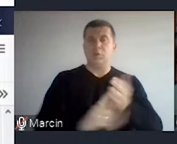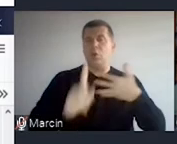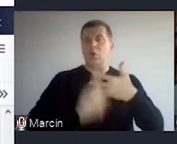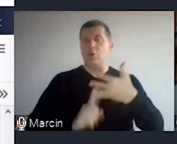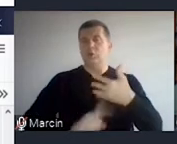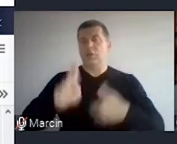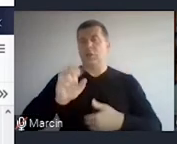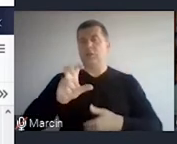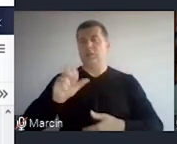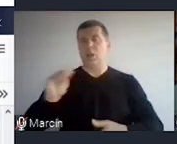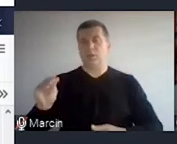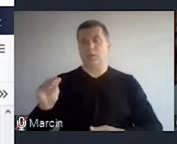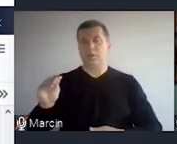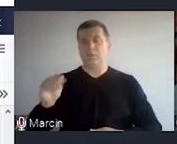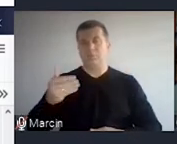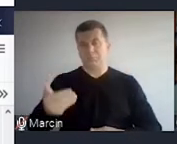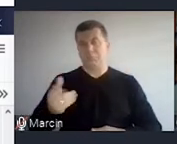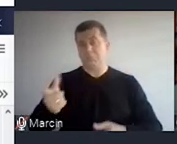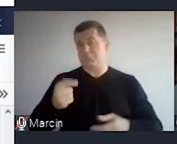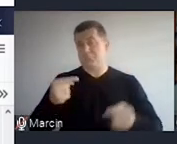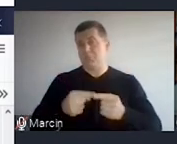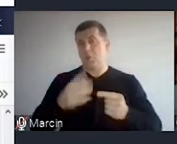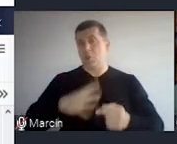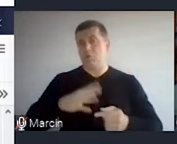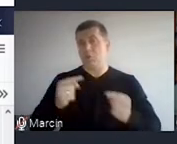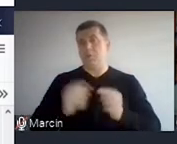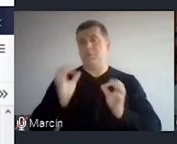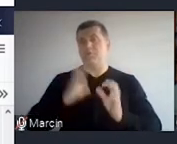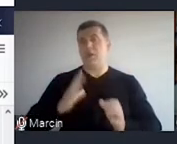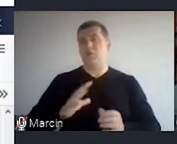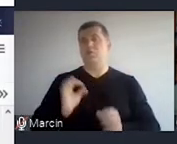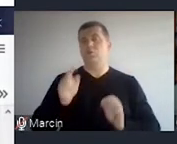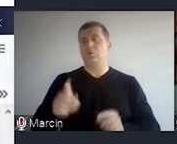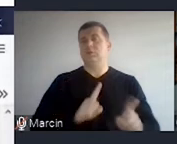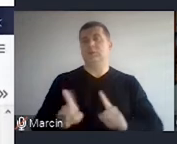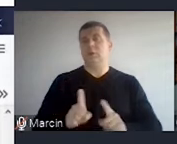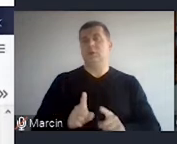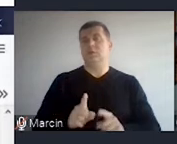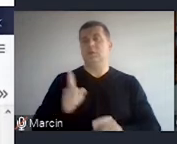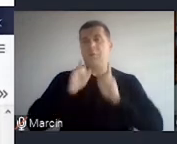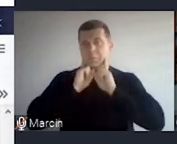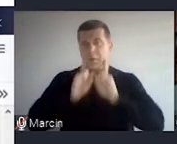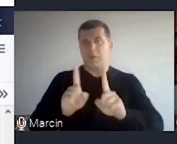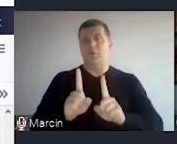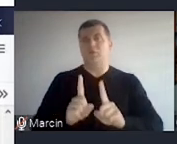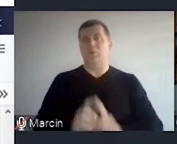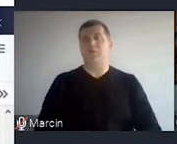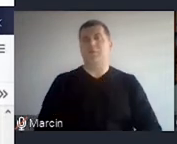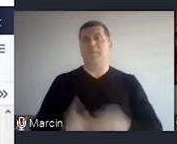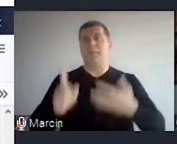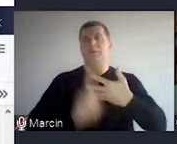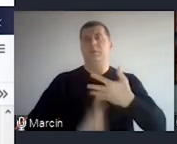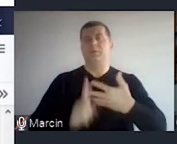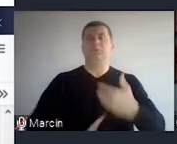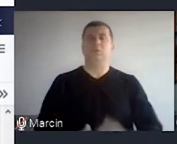rozliczone ryczałtem w odpowiedniej wartości, no to znaczy, że została ona prawidłowo